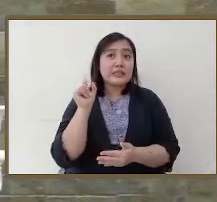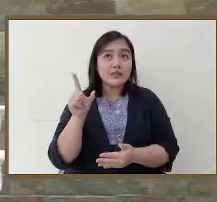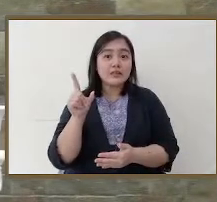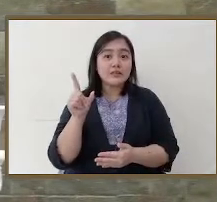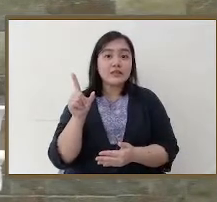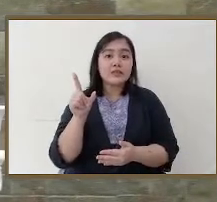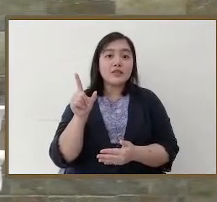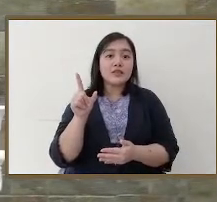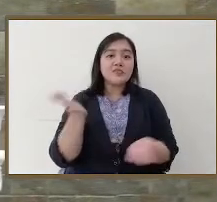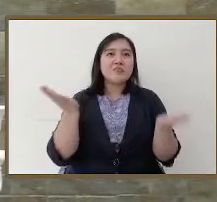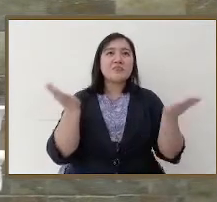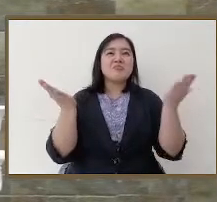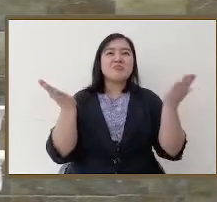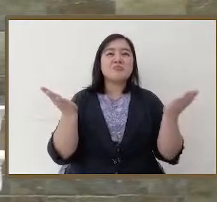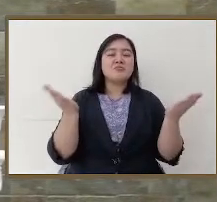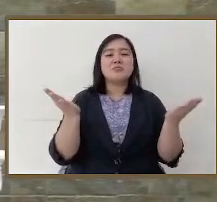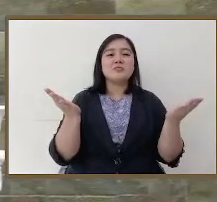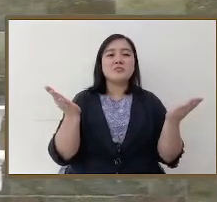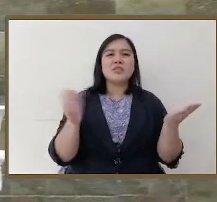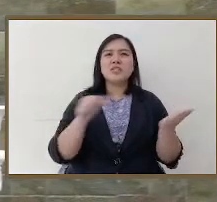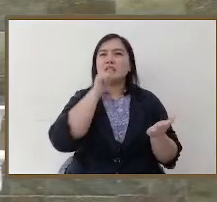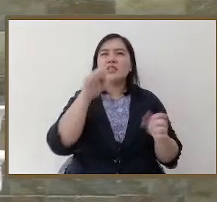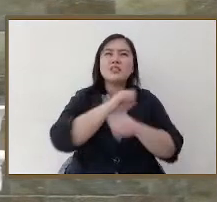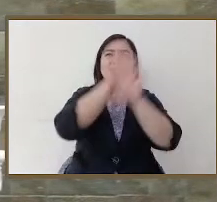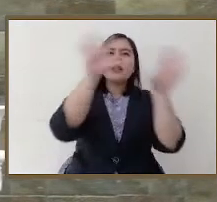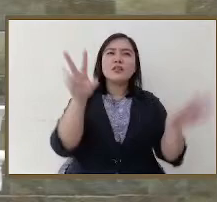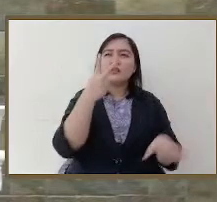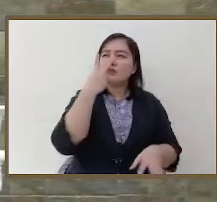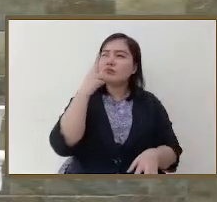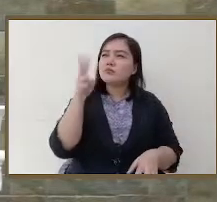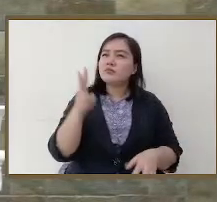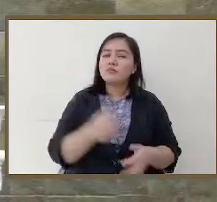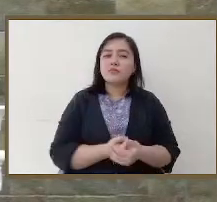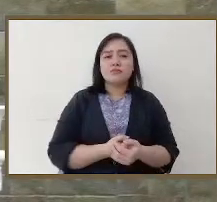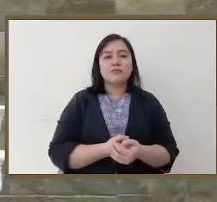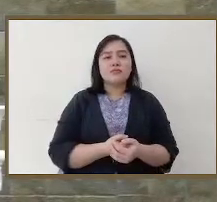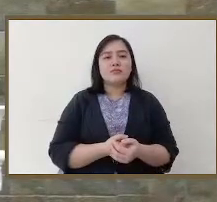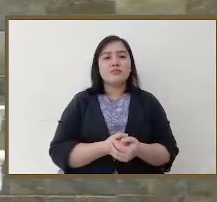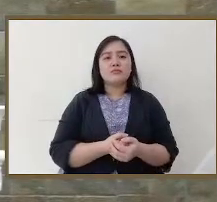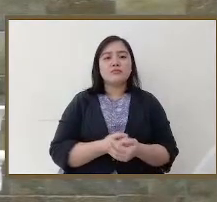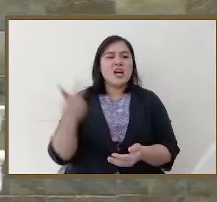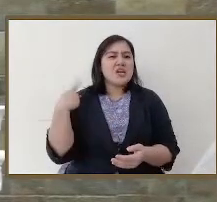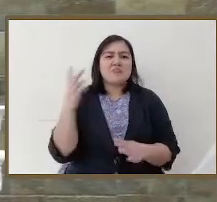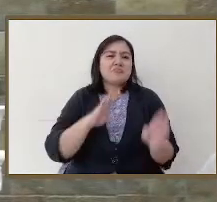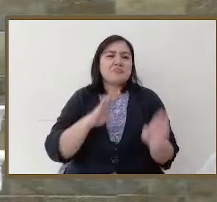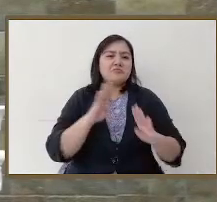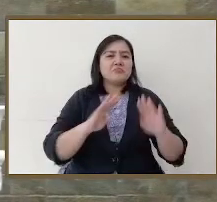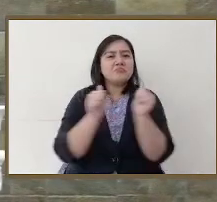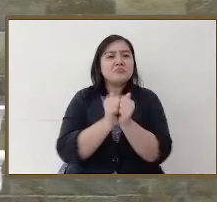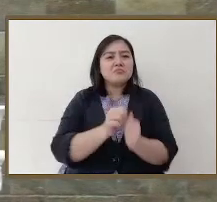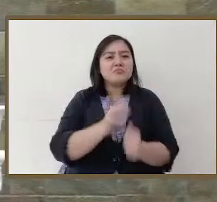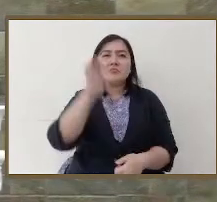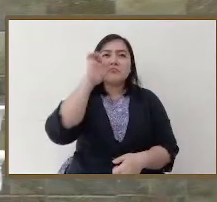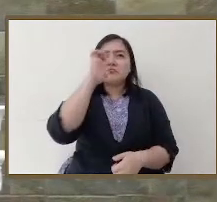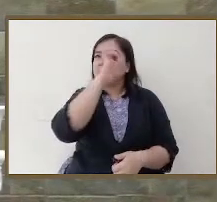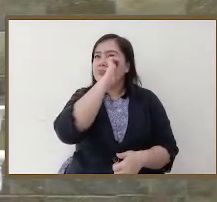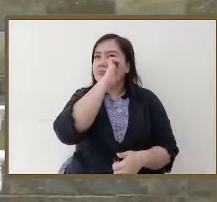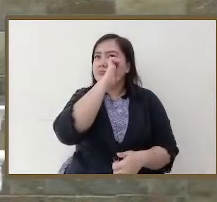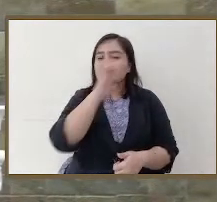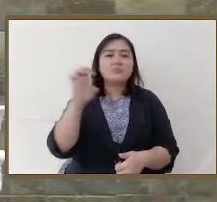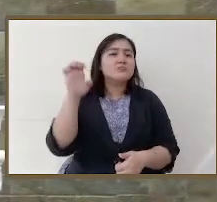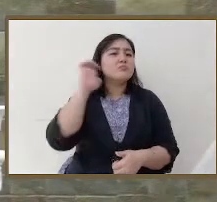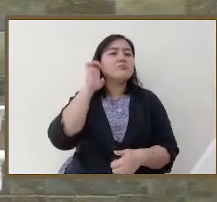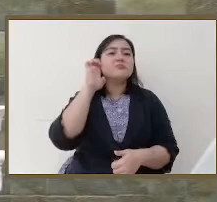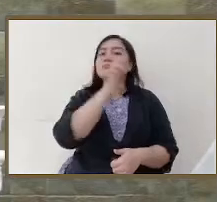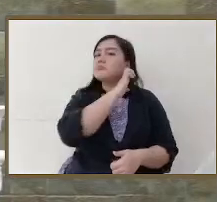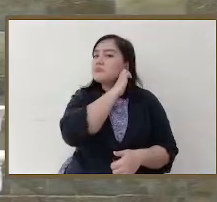Napakahirap na. Isang click lang, magkaroon na ng bara yung iyong kabilang tainga. Napakahirap na.